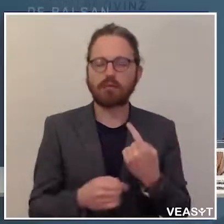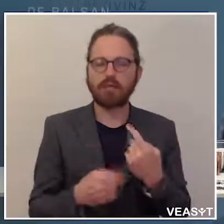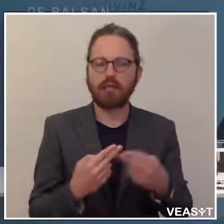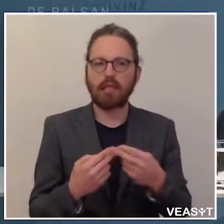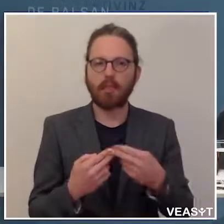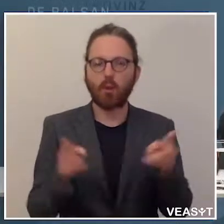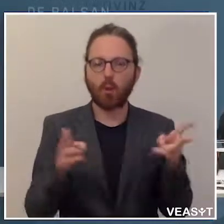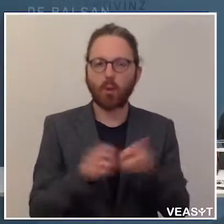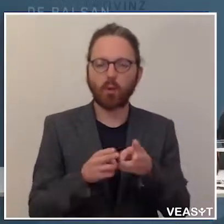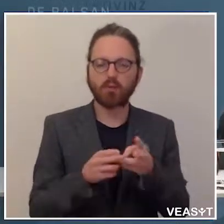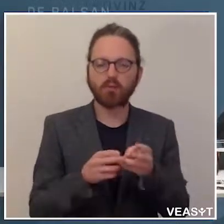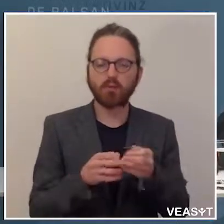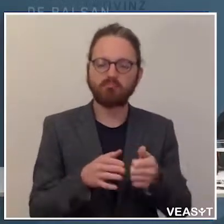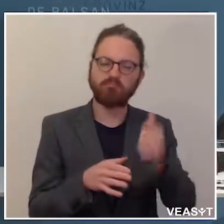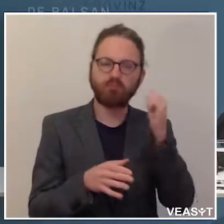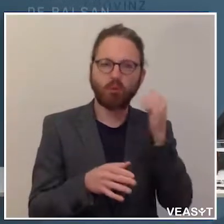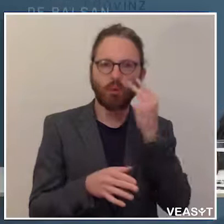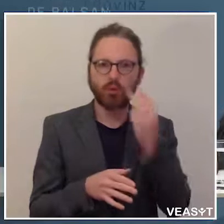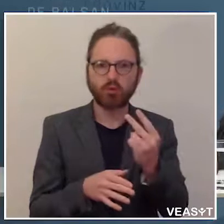tecnici laureati